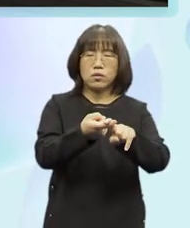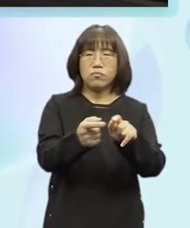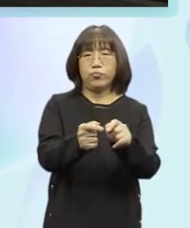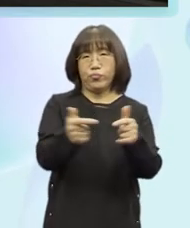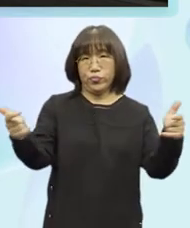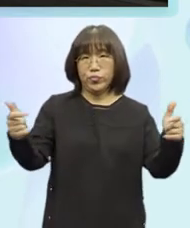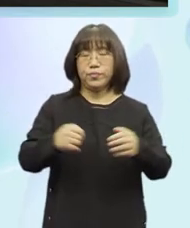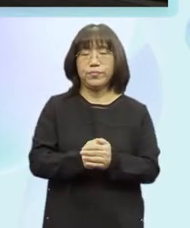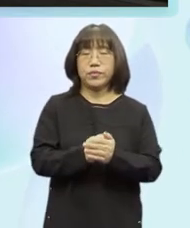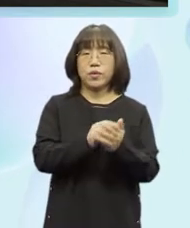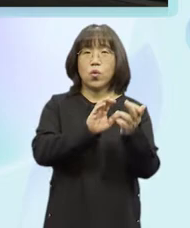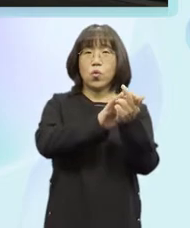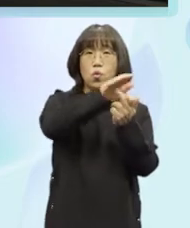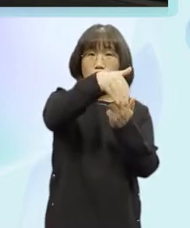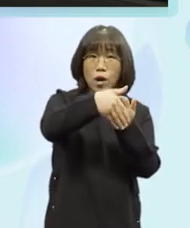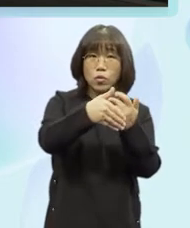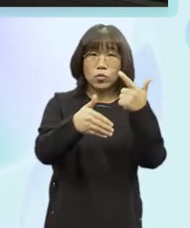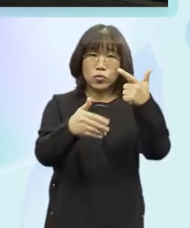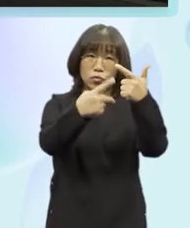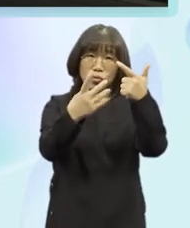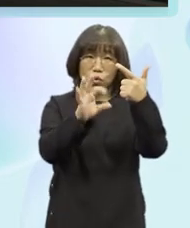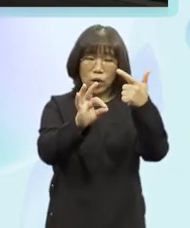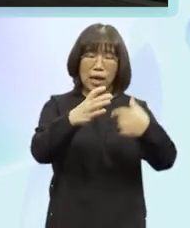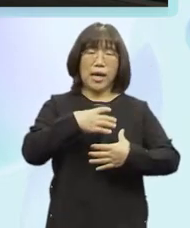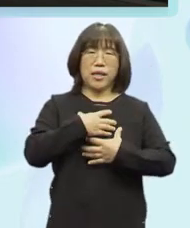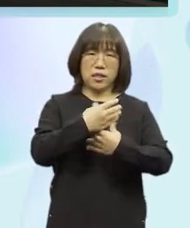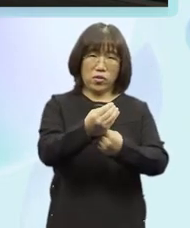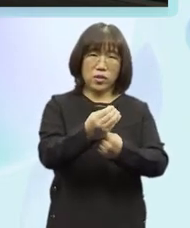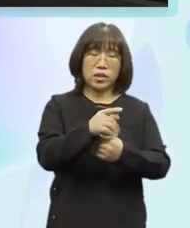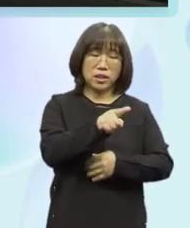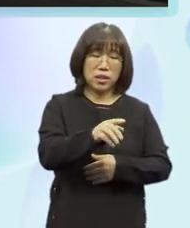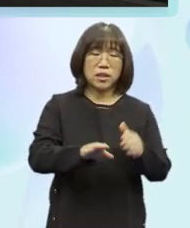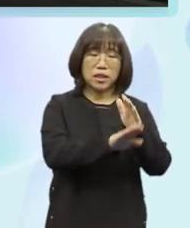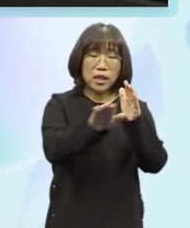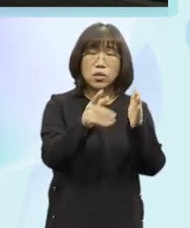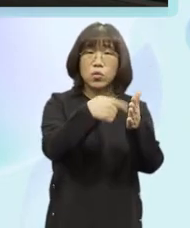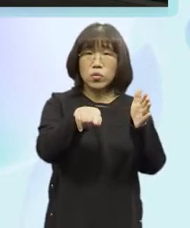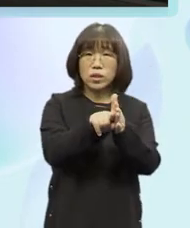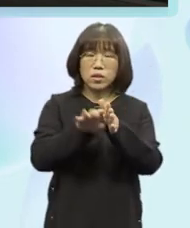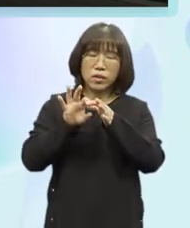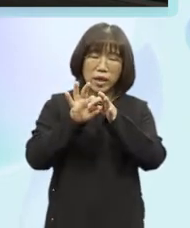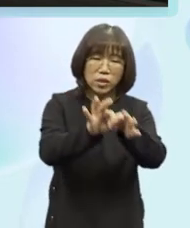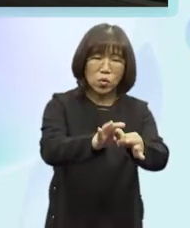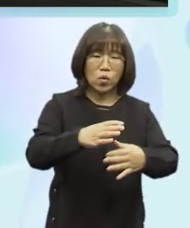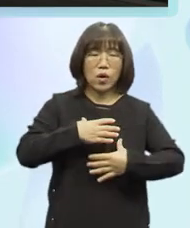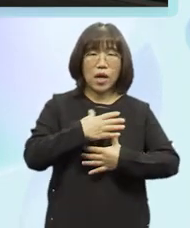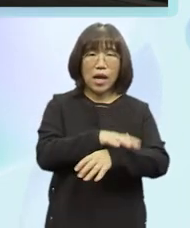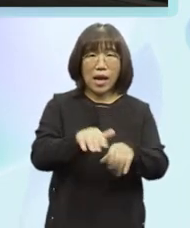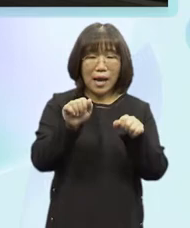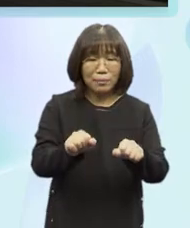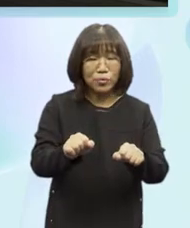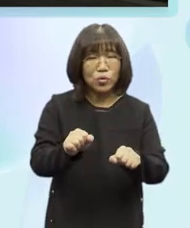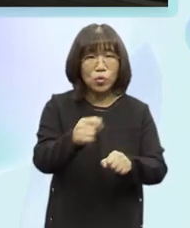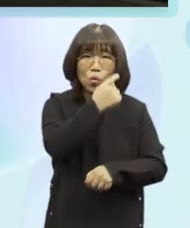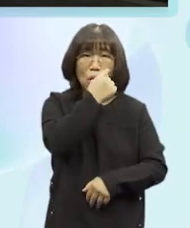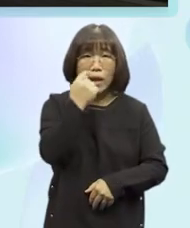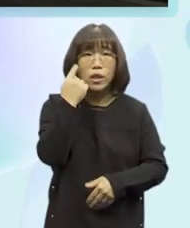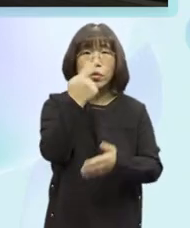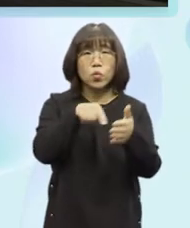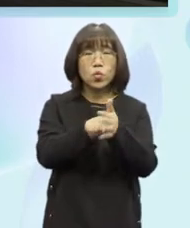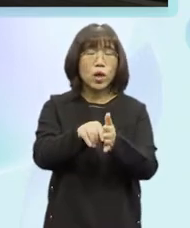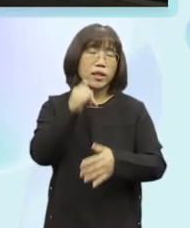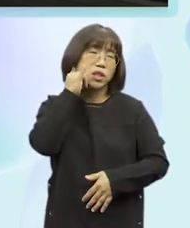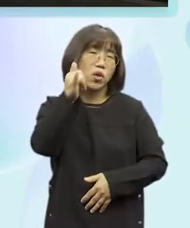대한 관심이 커지고 있는데요. 화곡 6동에서는 이런 안전 취약계층을 위해서 정기적으로 안부 확인을